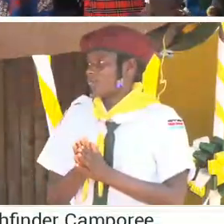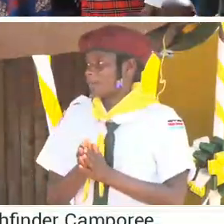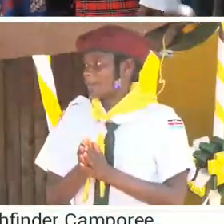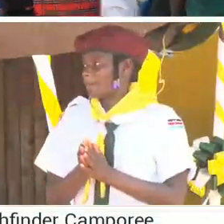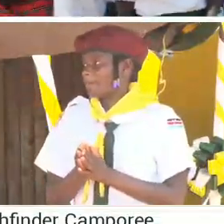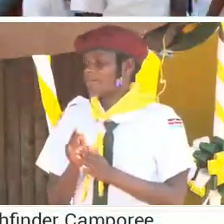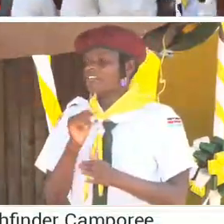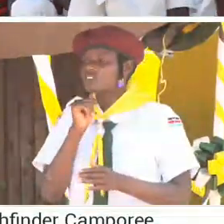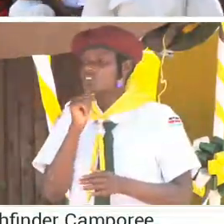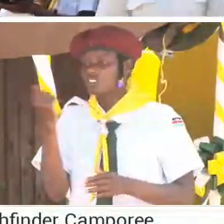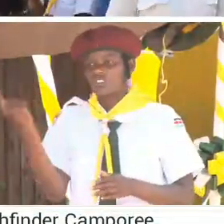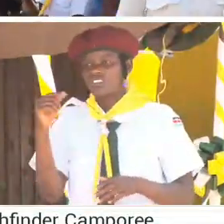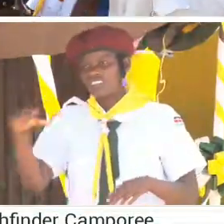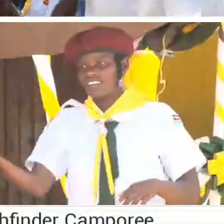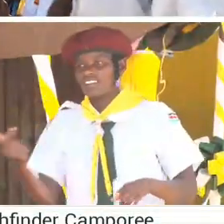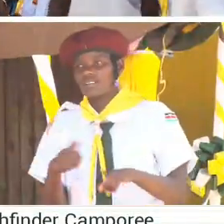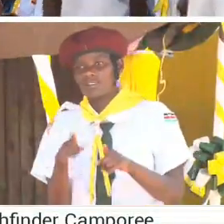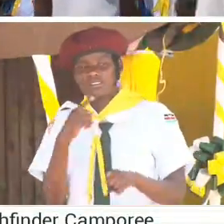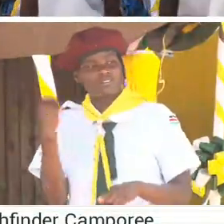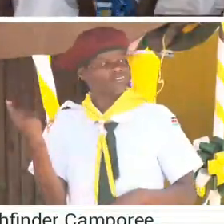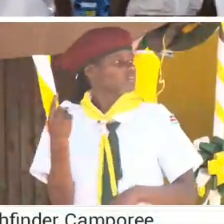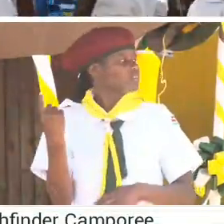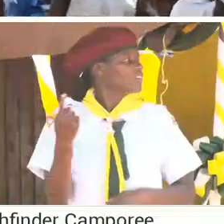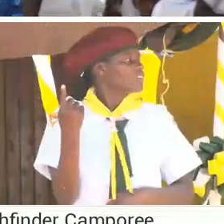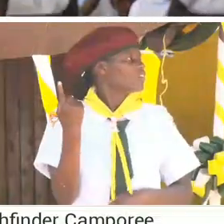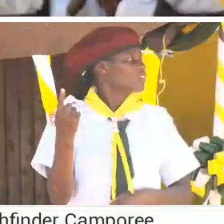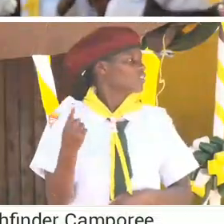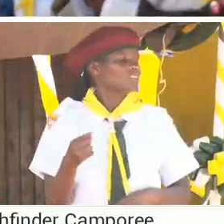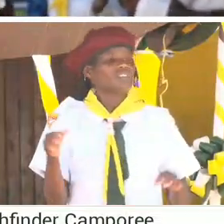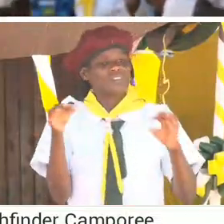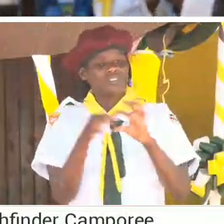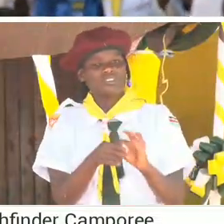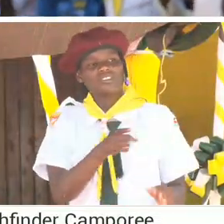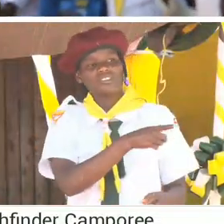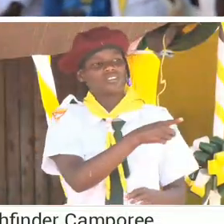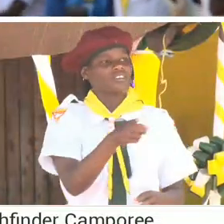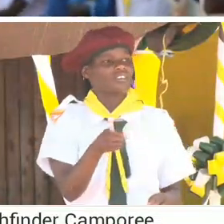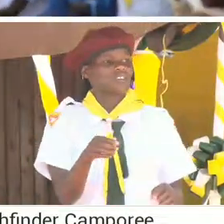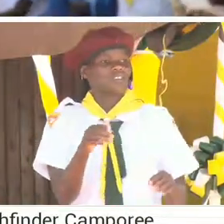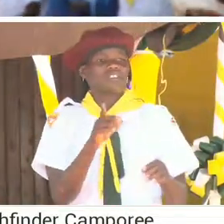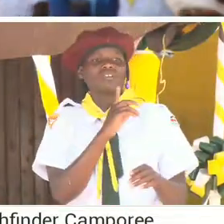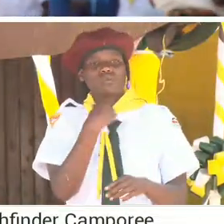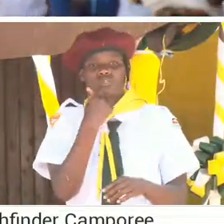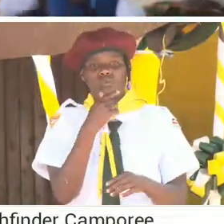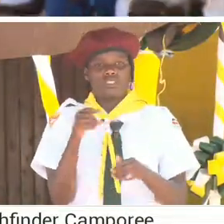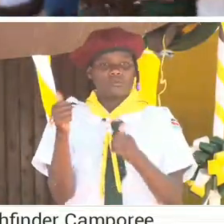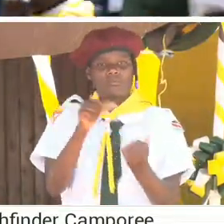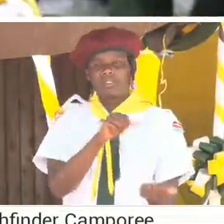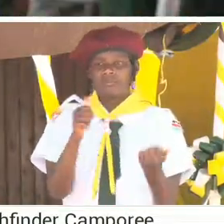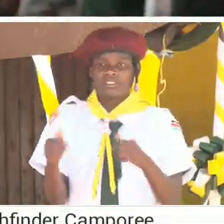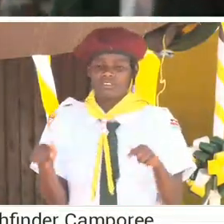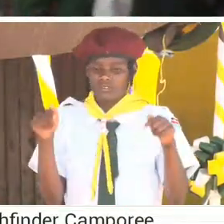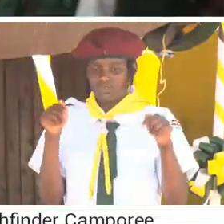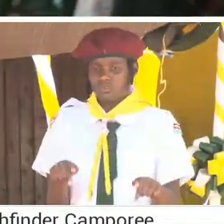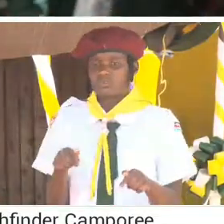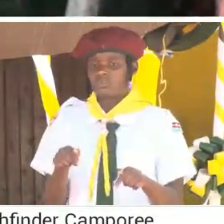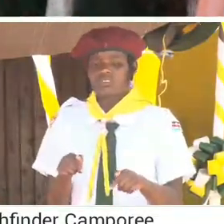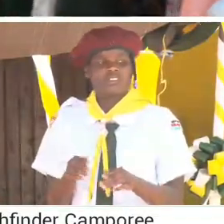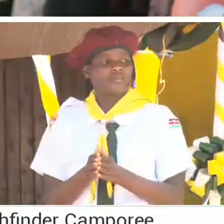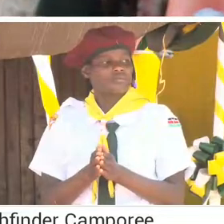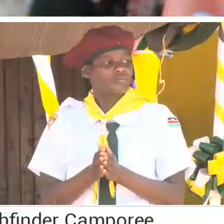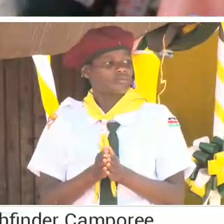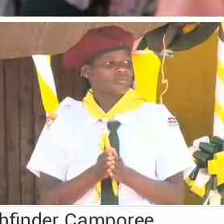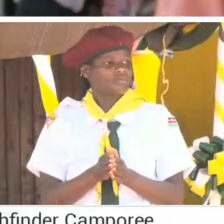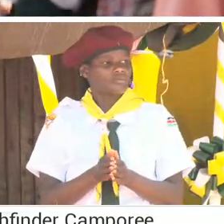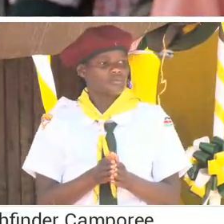sio mwingine. Anataka usonge, ungane na hawa ambao watabatizwa mchana wa leo. Na nataka nikwambie mchana wa leo